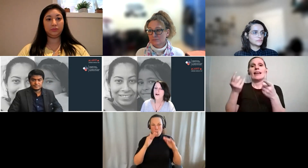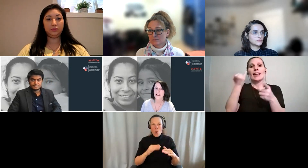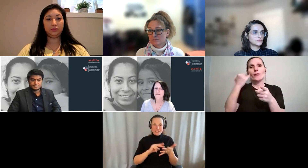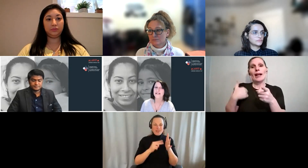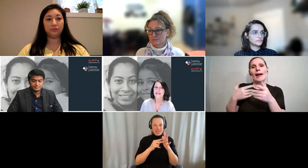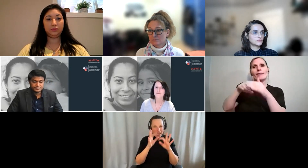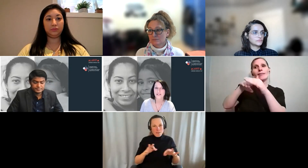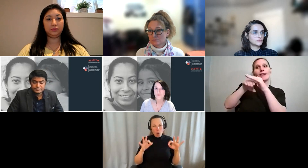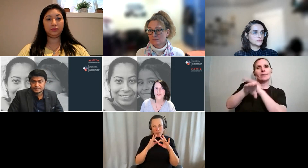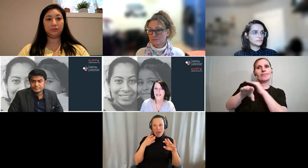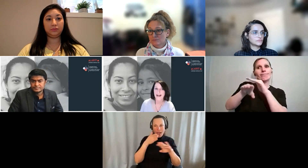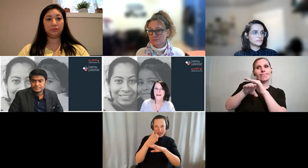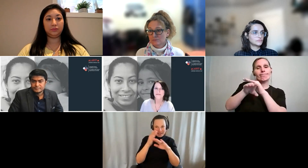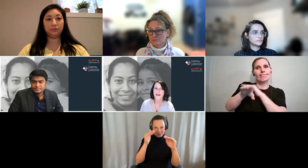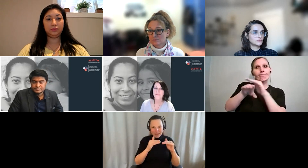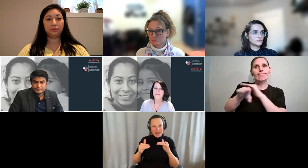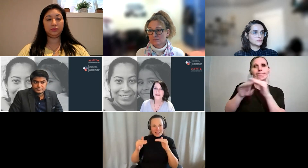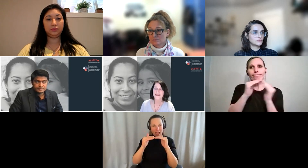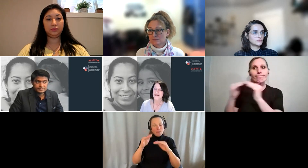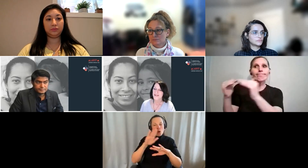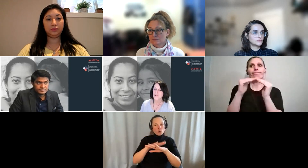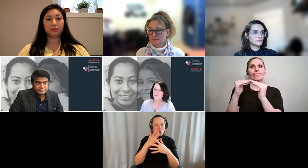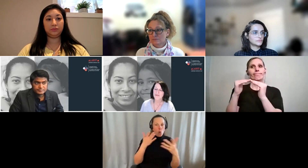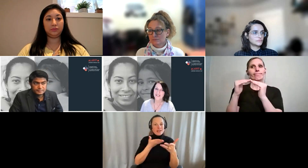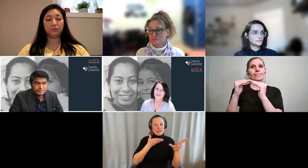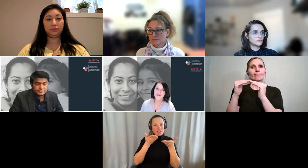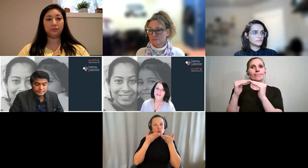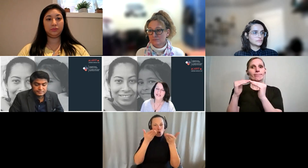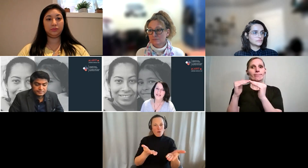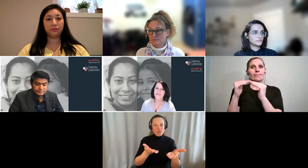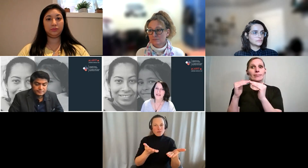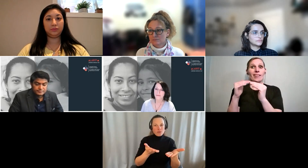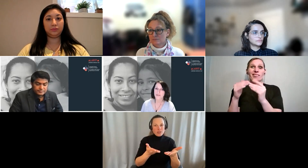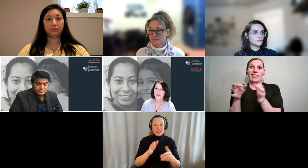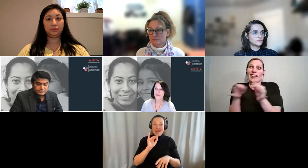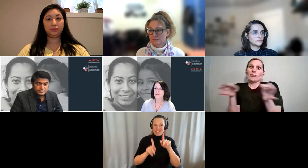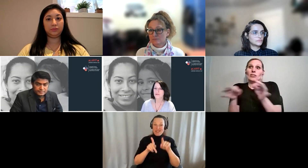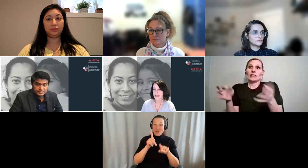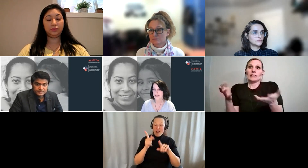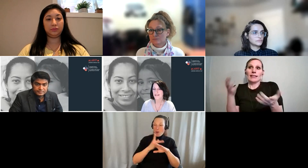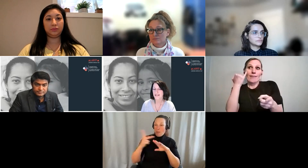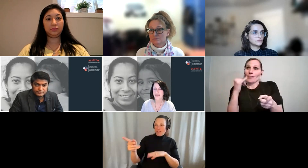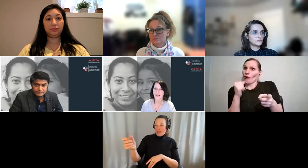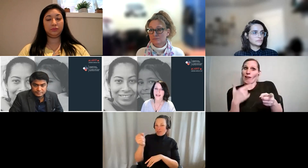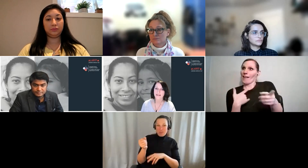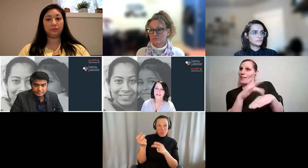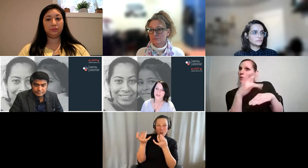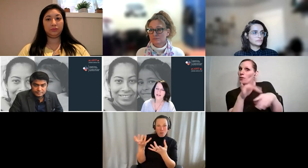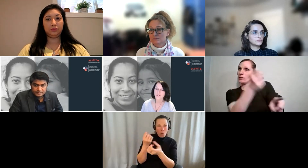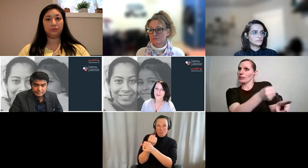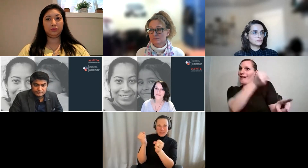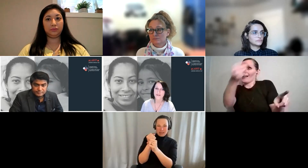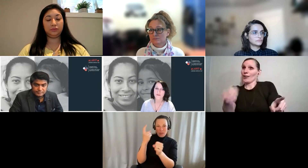équitable aux informations des services qui sont à risque si on n'a pas ces professionnels en place qui sont disponibles pour la